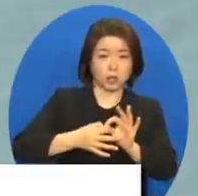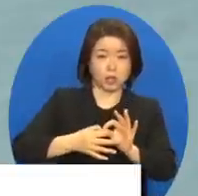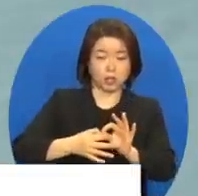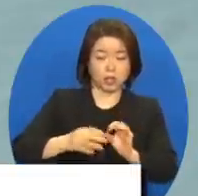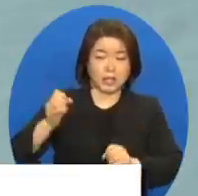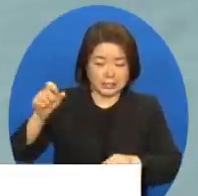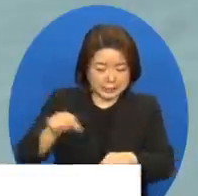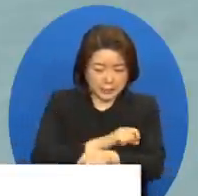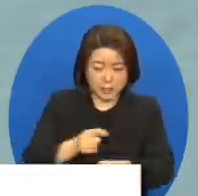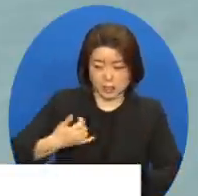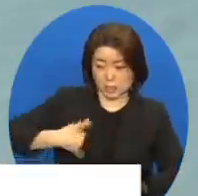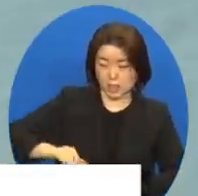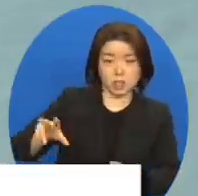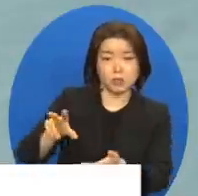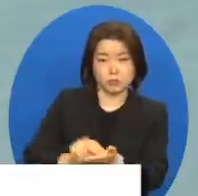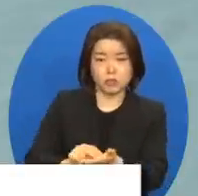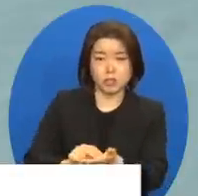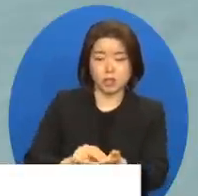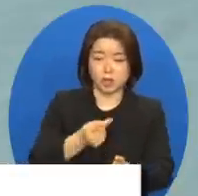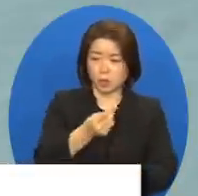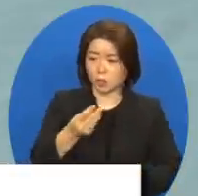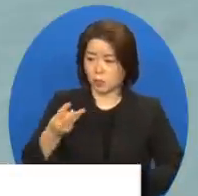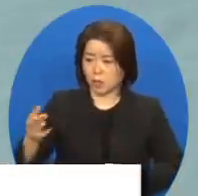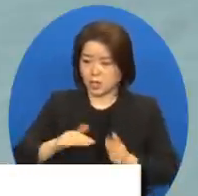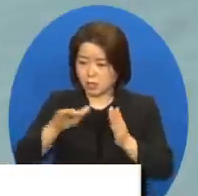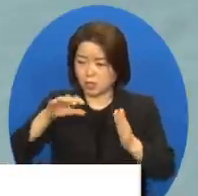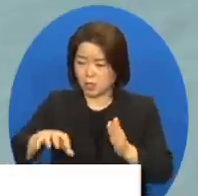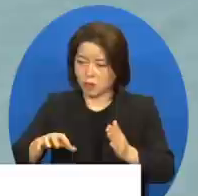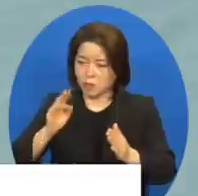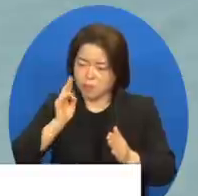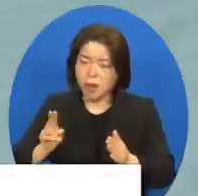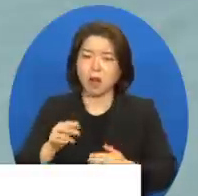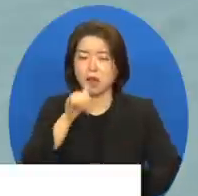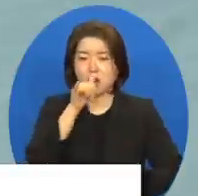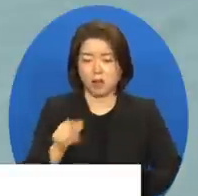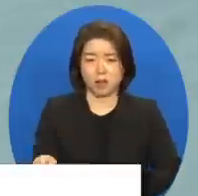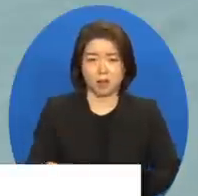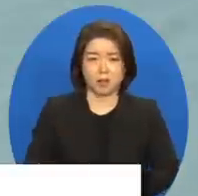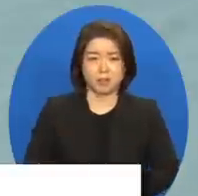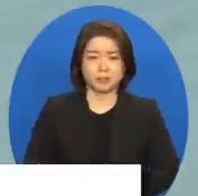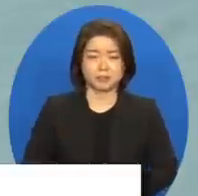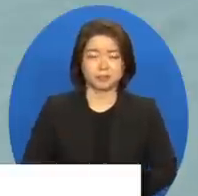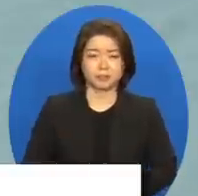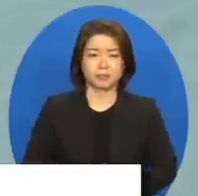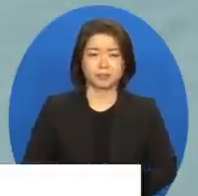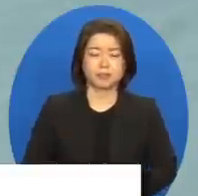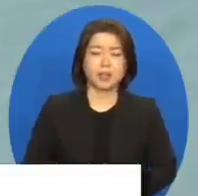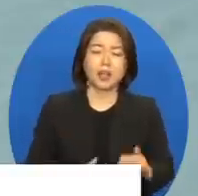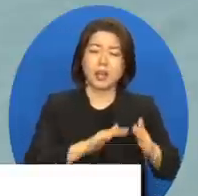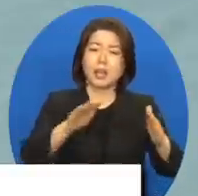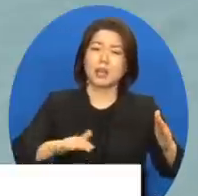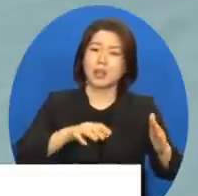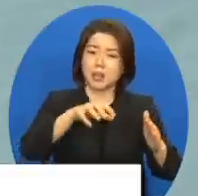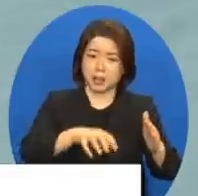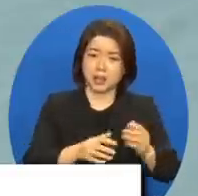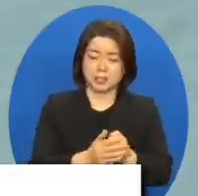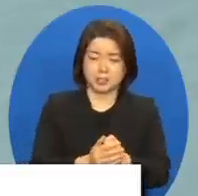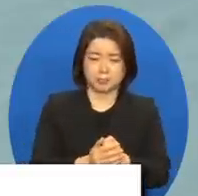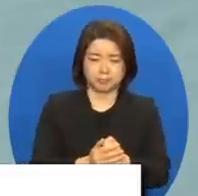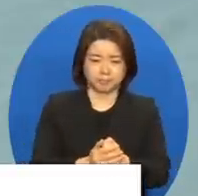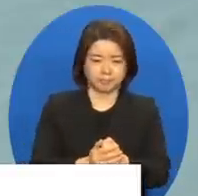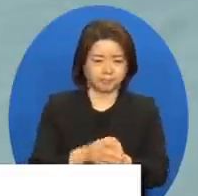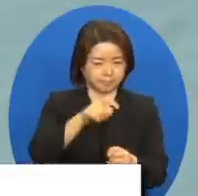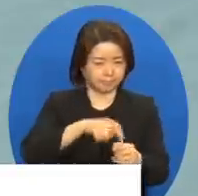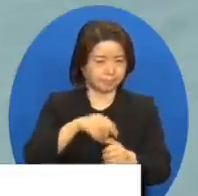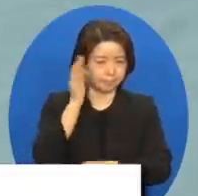우리 자녀들의 문제가 한두 가정이 심각한 게 아닙니다. 이건 가정 사역을 해야